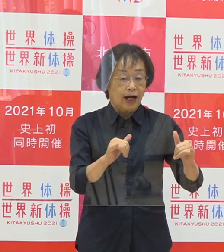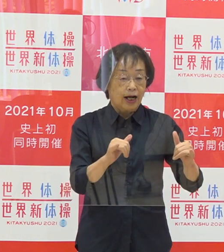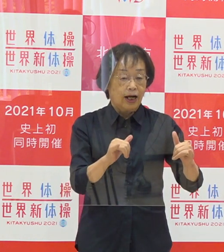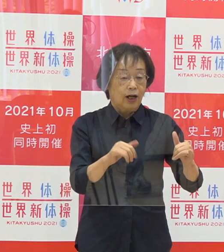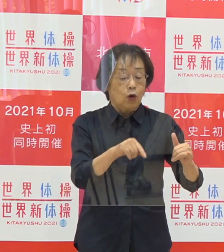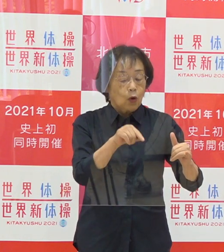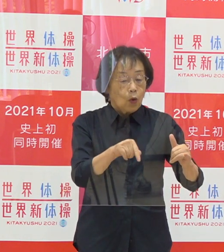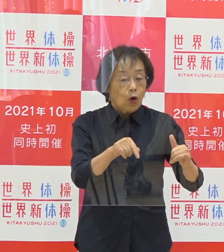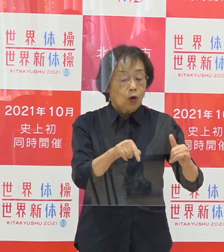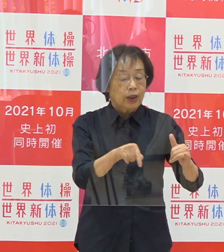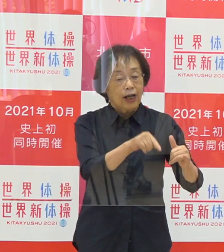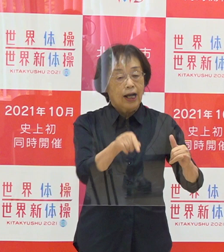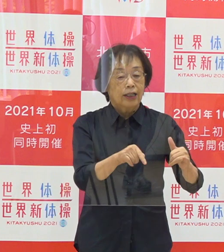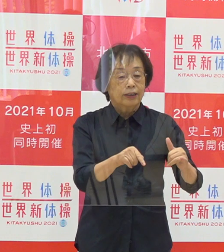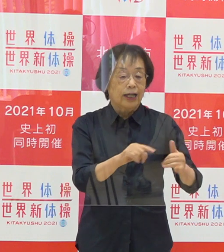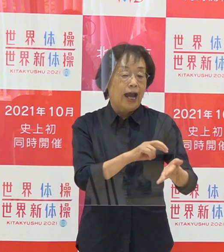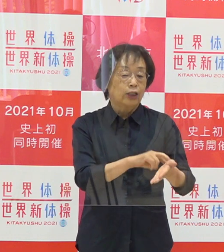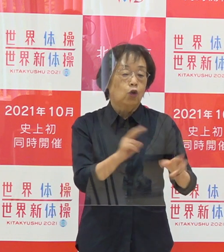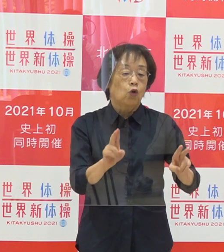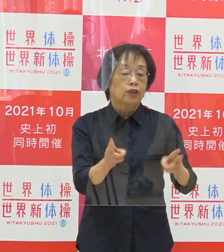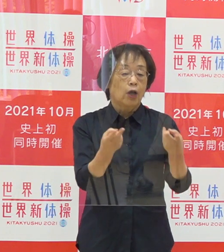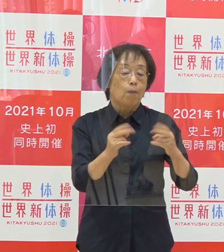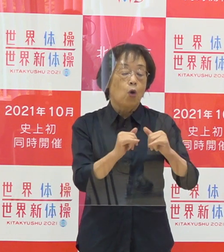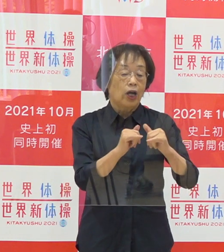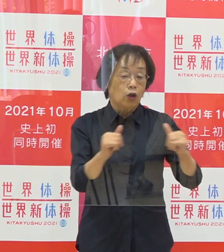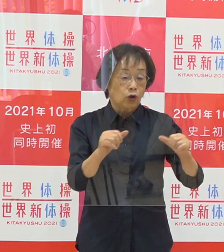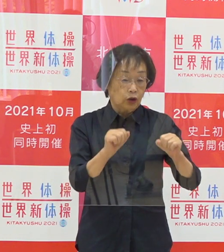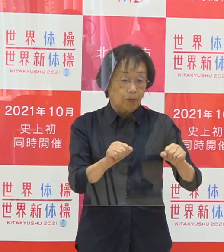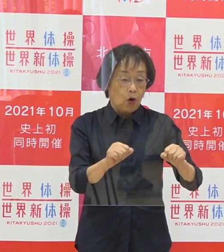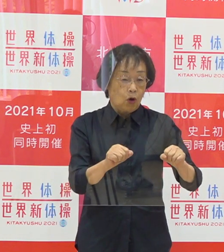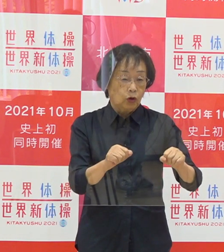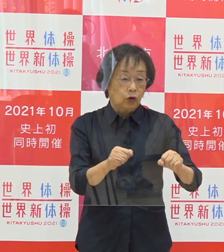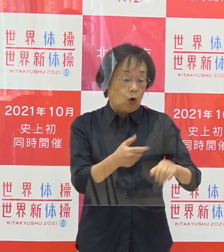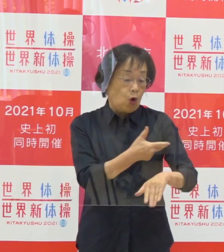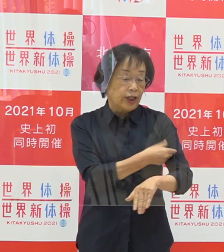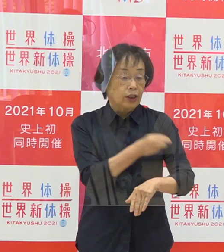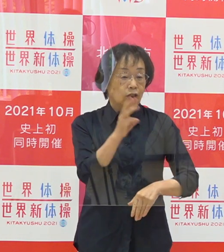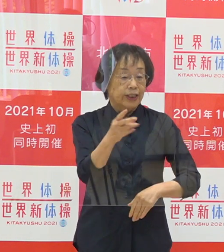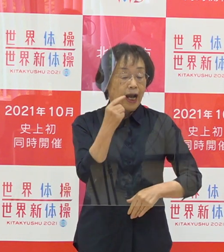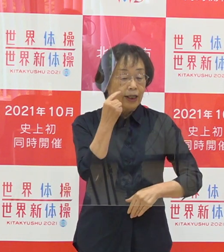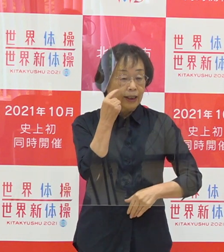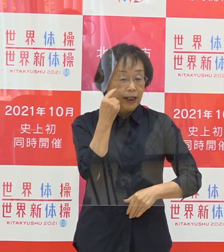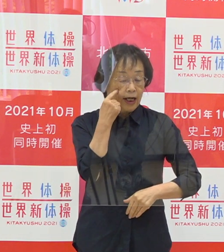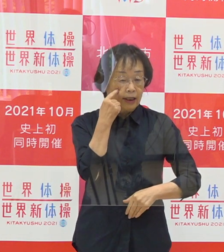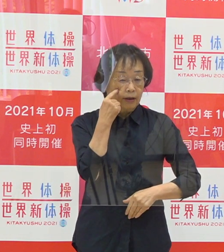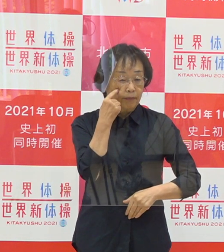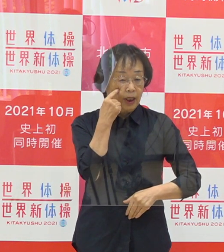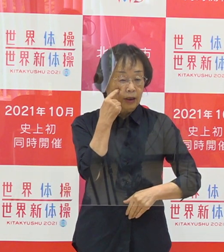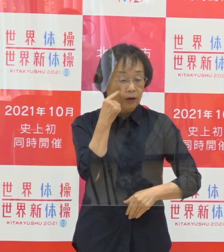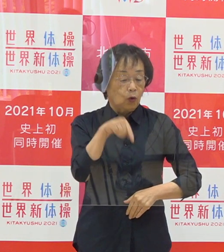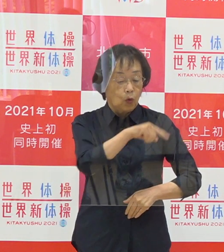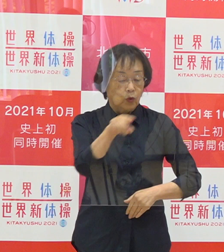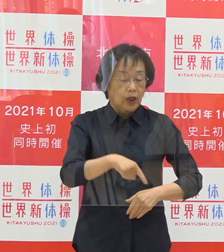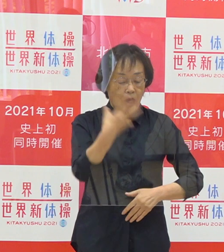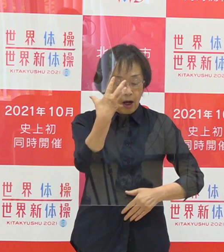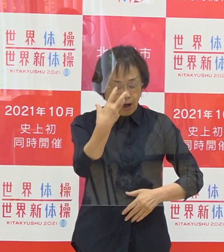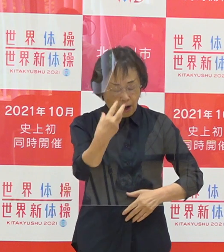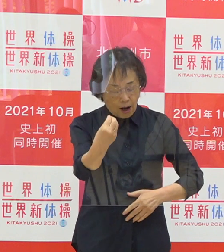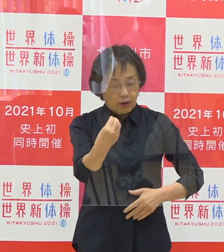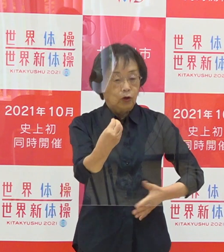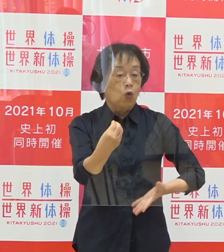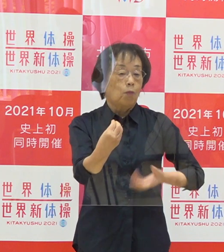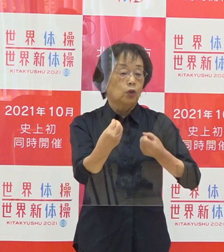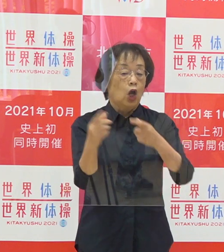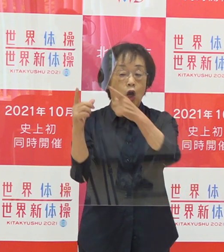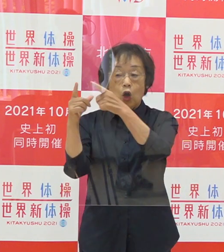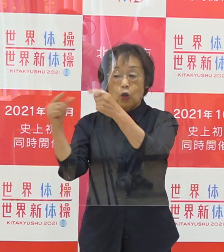療の専門家でありますから、この3回目の接種ということについては非常に深い見識関心をお持ちでございます。国